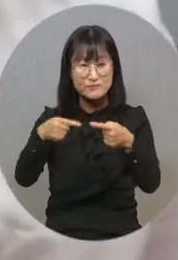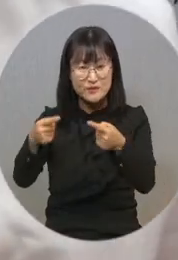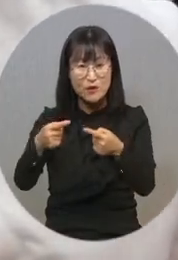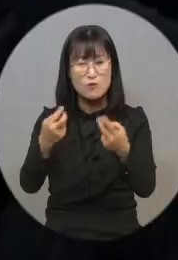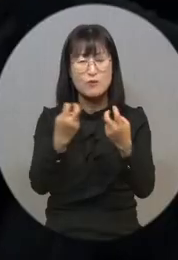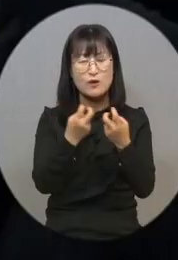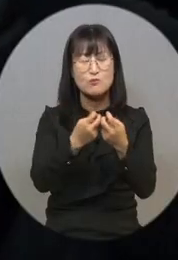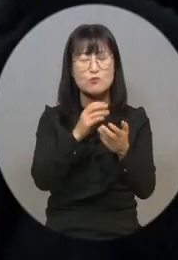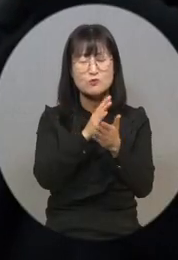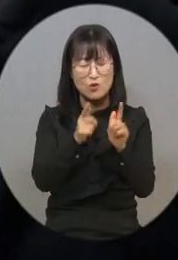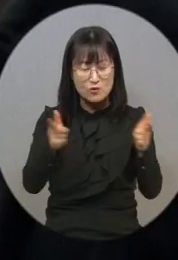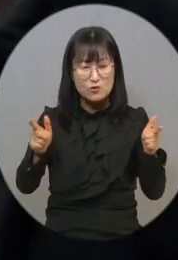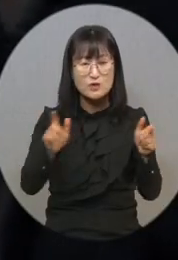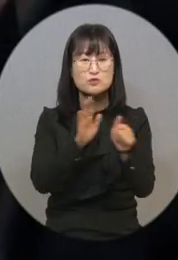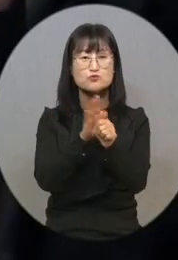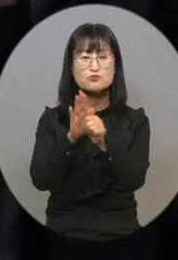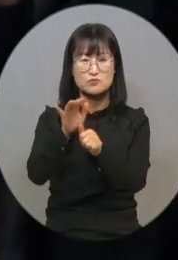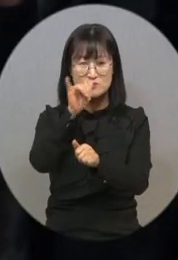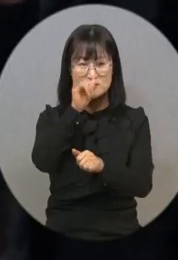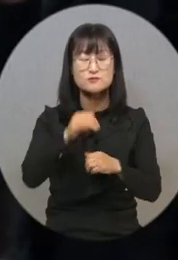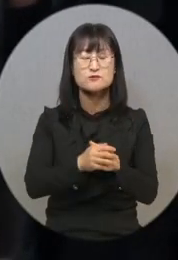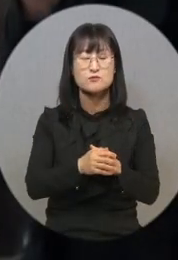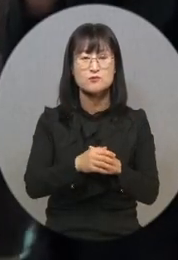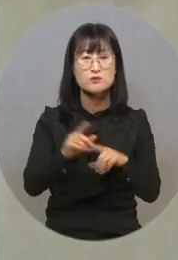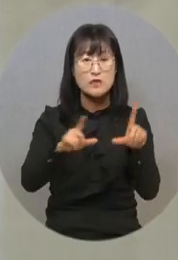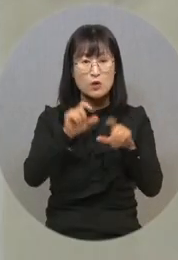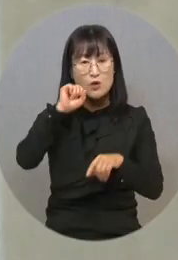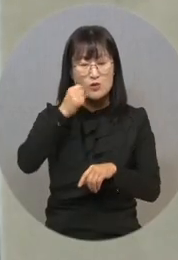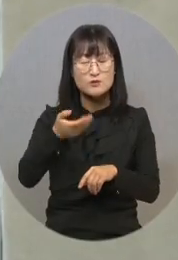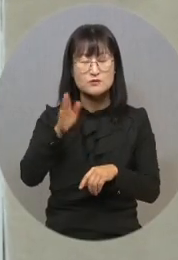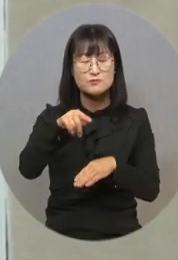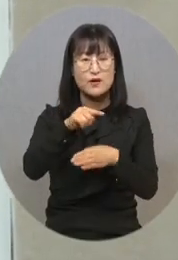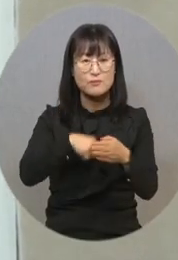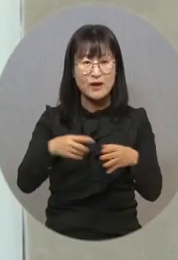방법의 후원이 이어졌습니다. 어려울수록 마음을